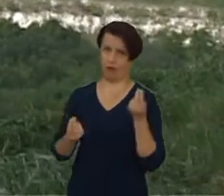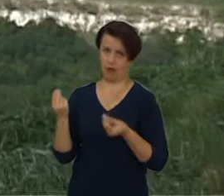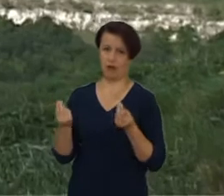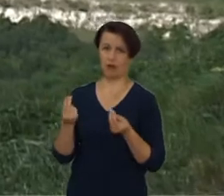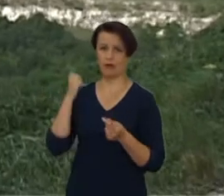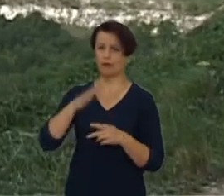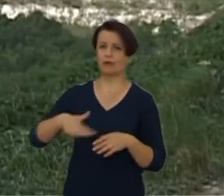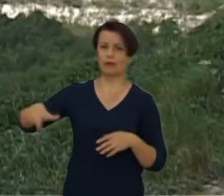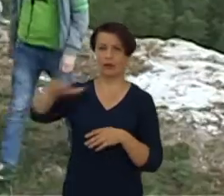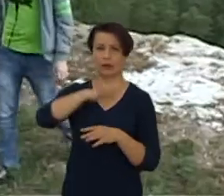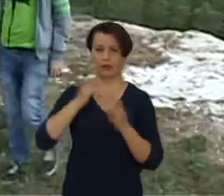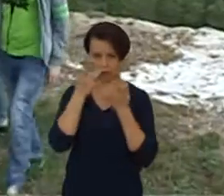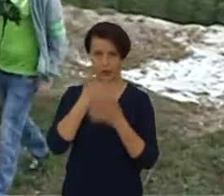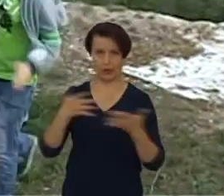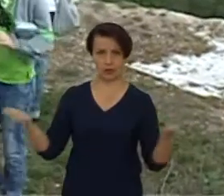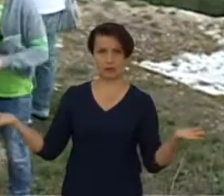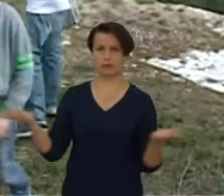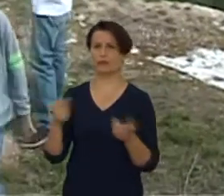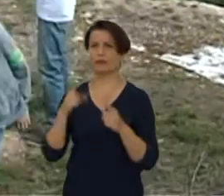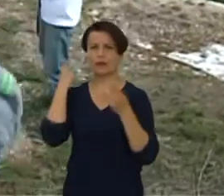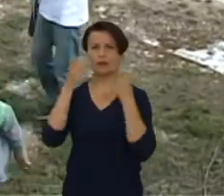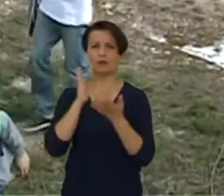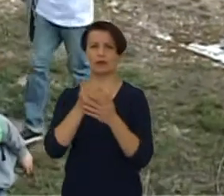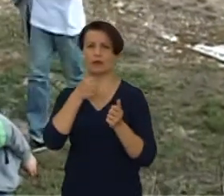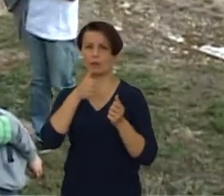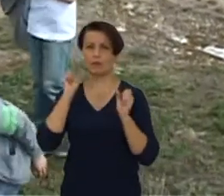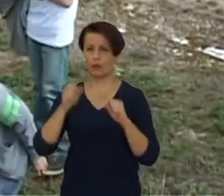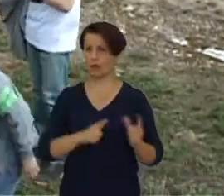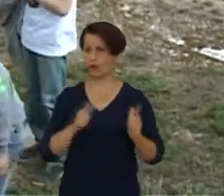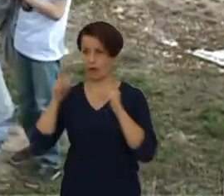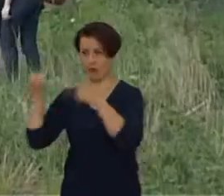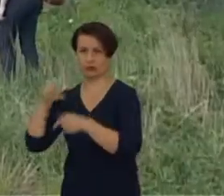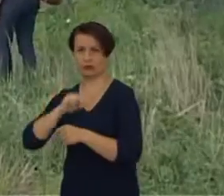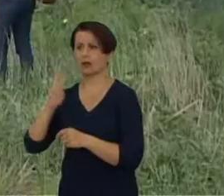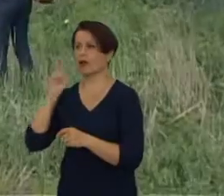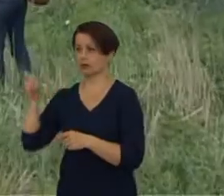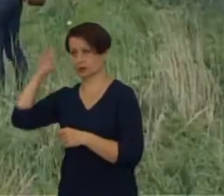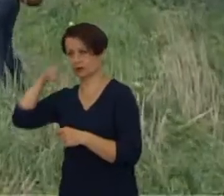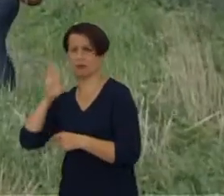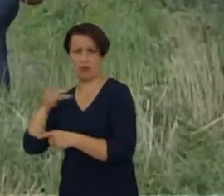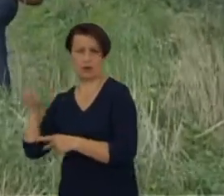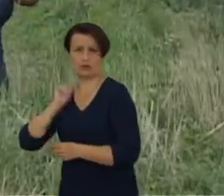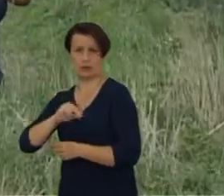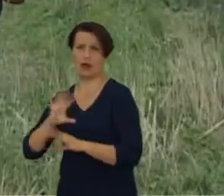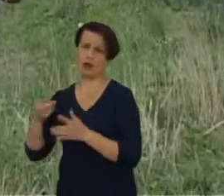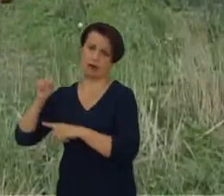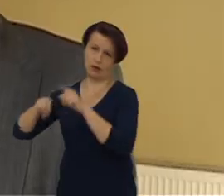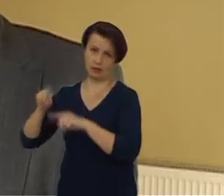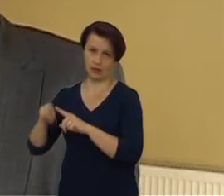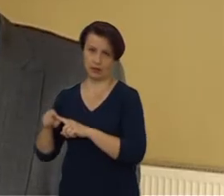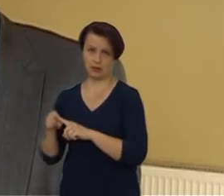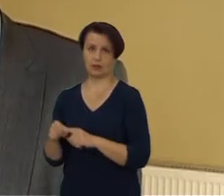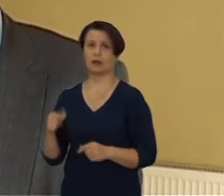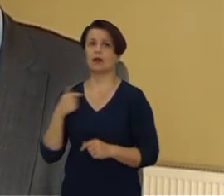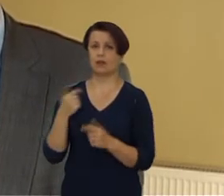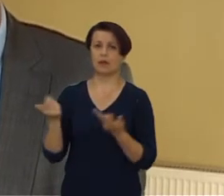kad viešų erdvėj daug informacijos sklinda, kad į Lifosą galima įsidarbinti tik tai tiems, kurių tėvai dirba Lifosui,